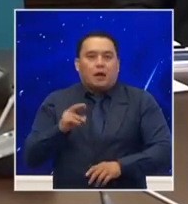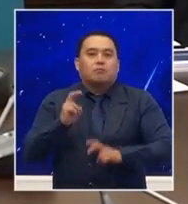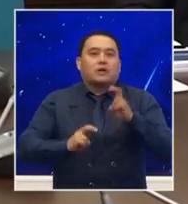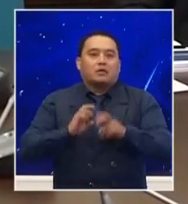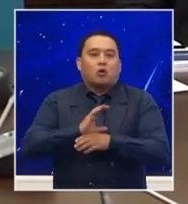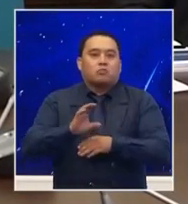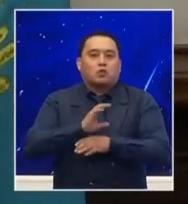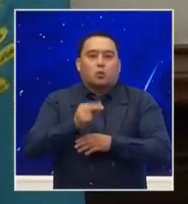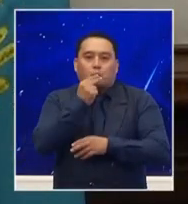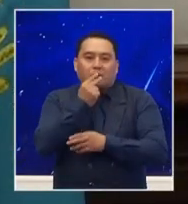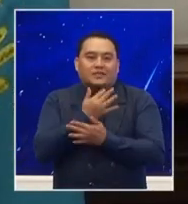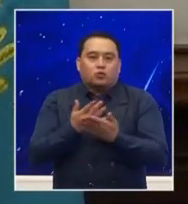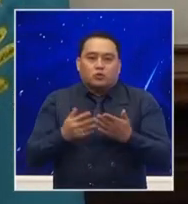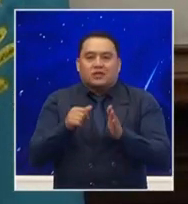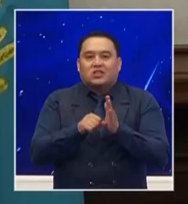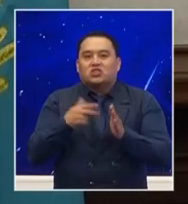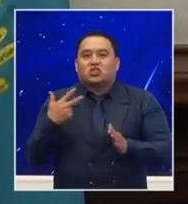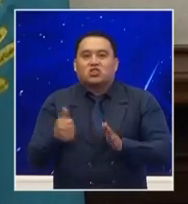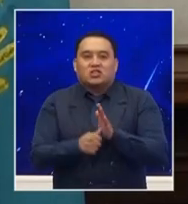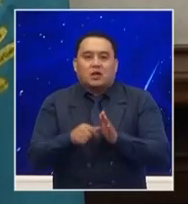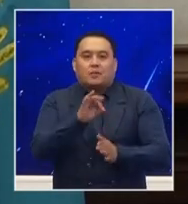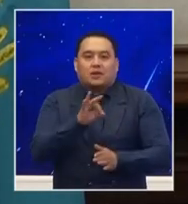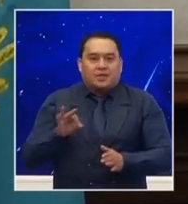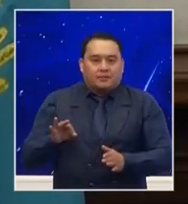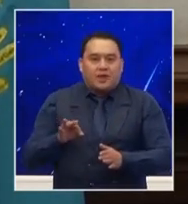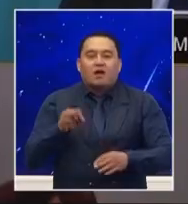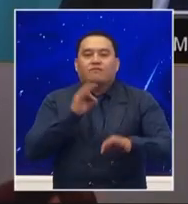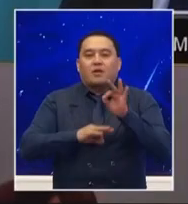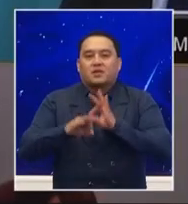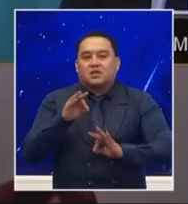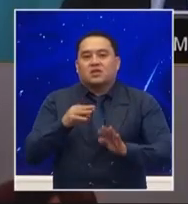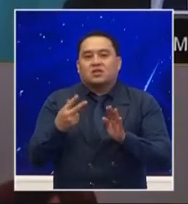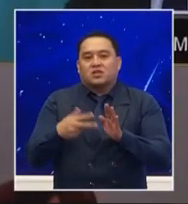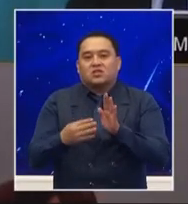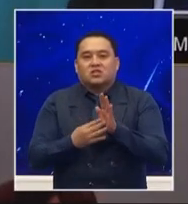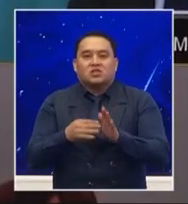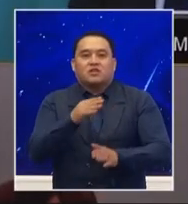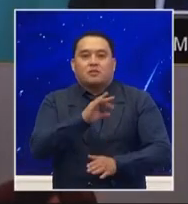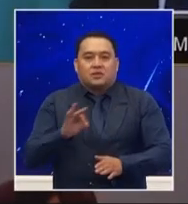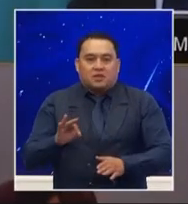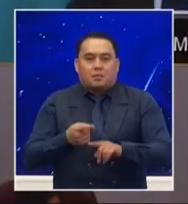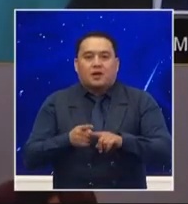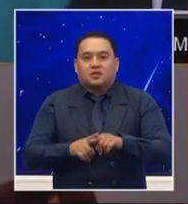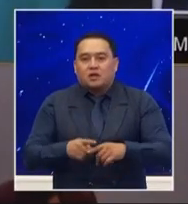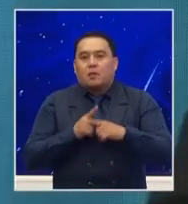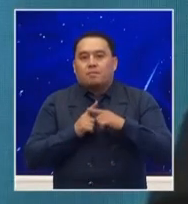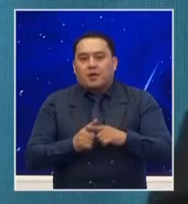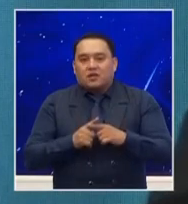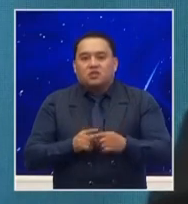них в производстве продуктов питания на 3,6%, а в фармацевтике на